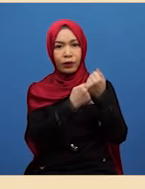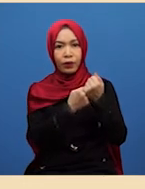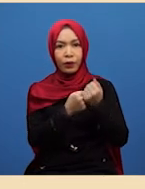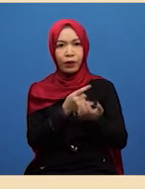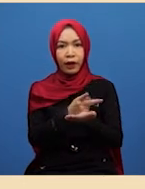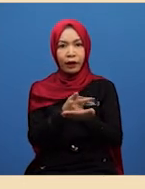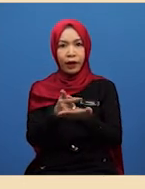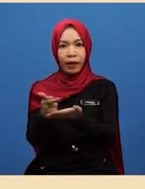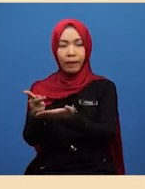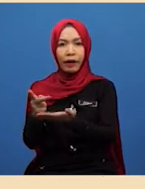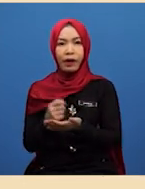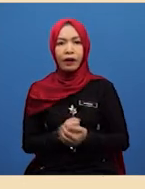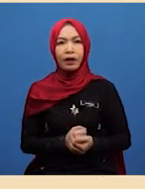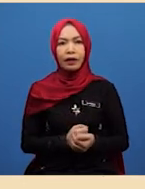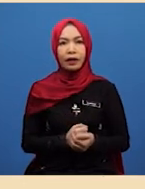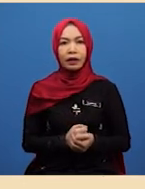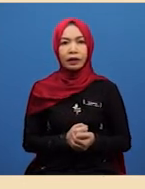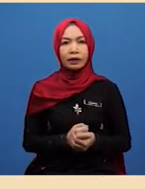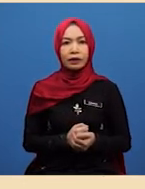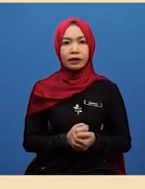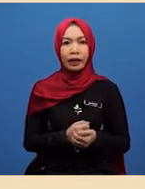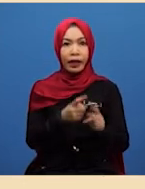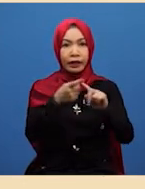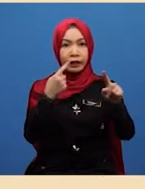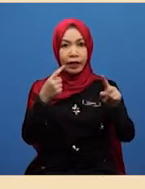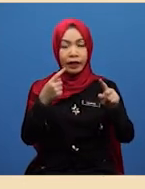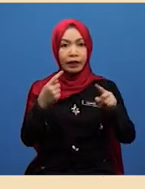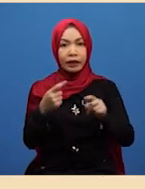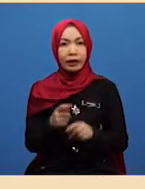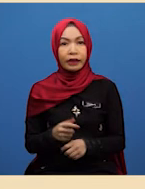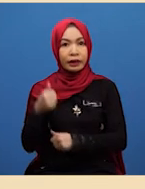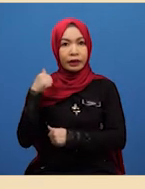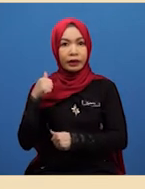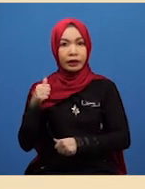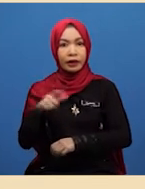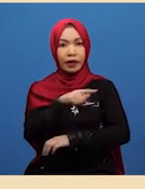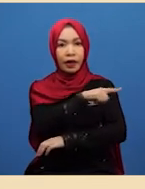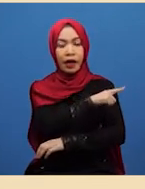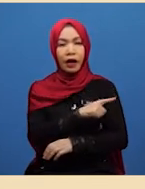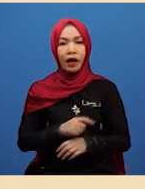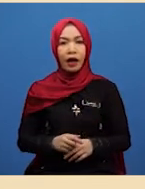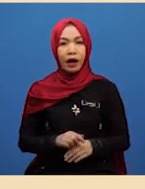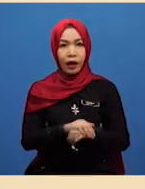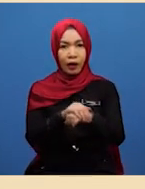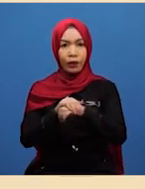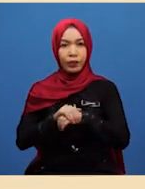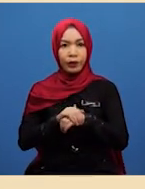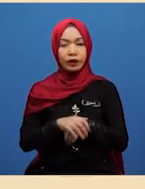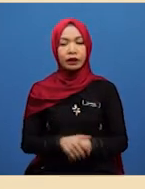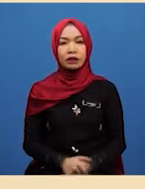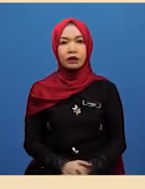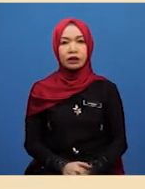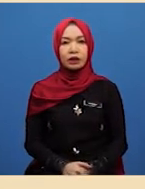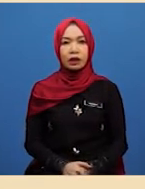Dido yang dimiliki oleh Angkatan Tentera Laut British. Kapal ini